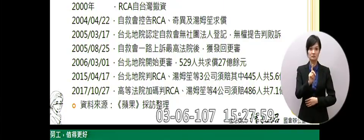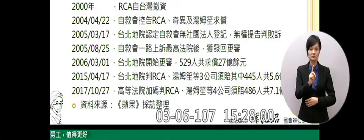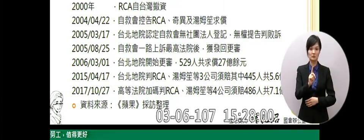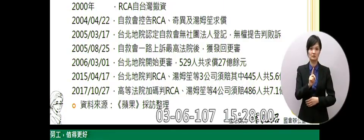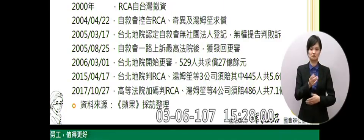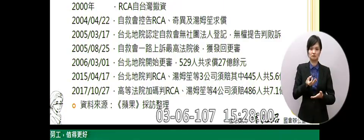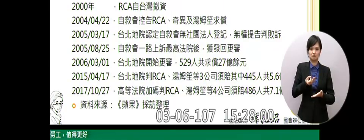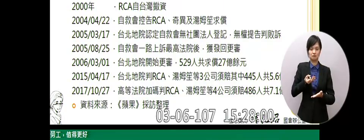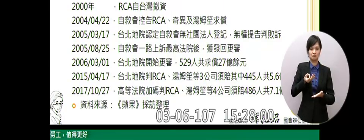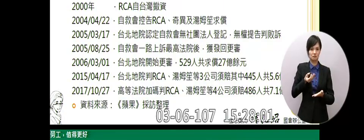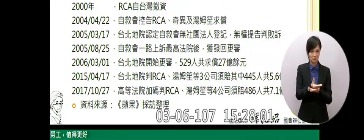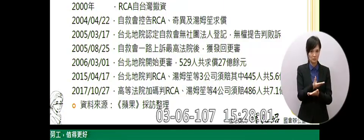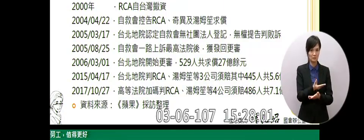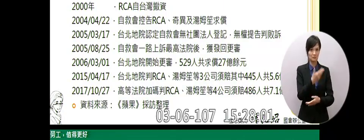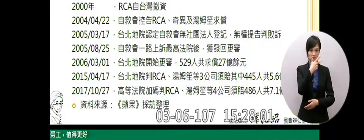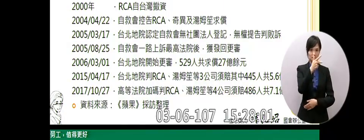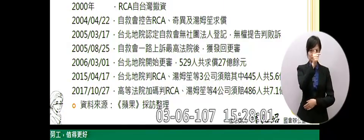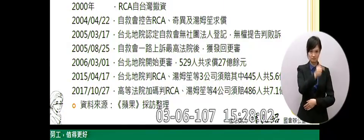7亿1000万。